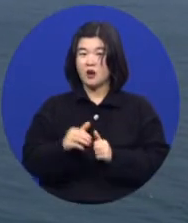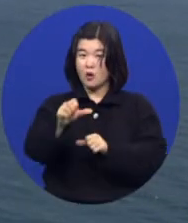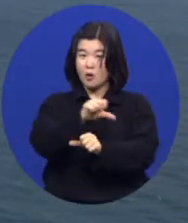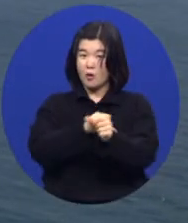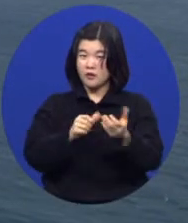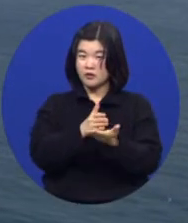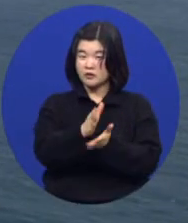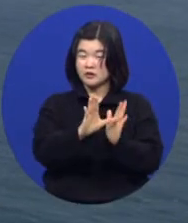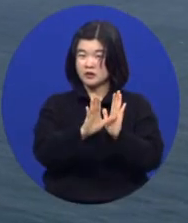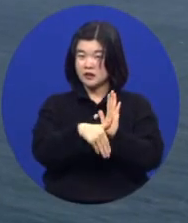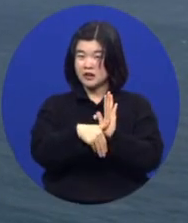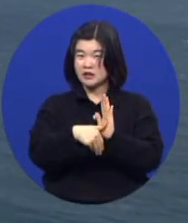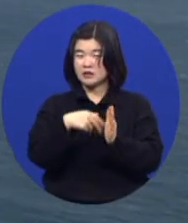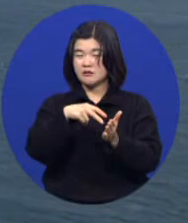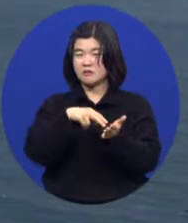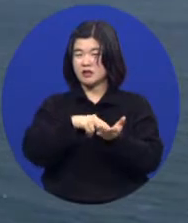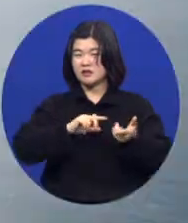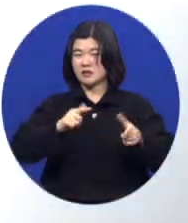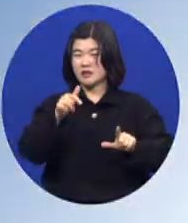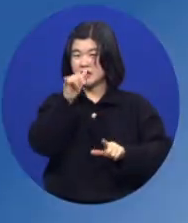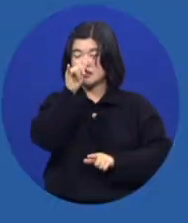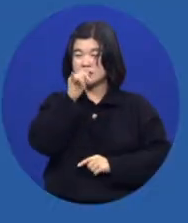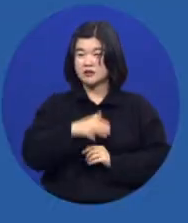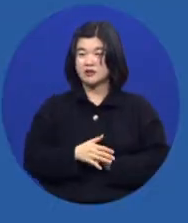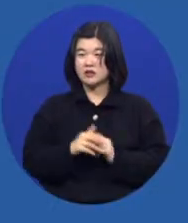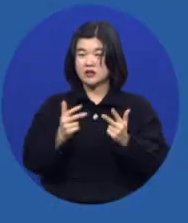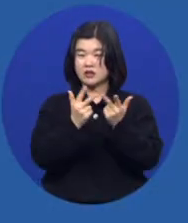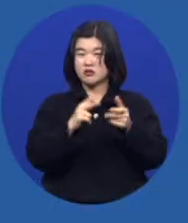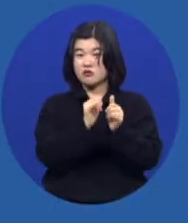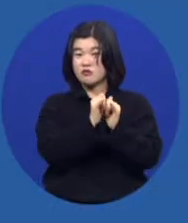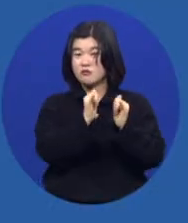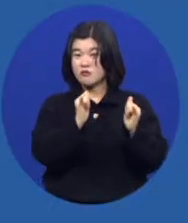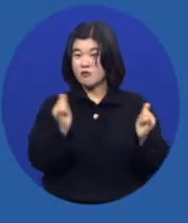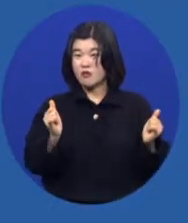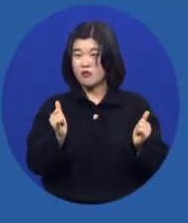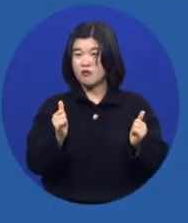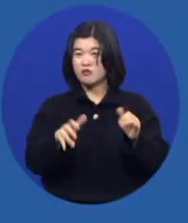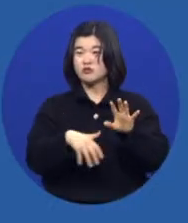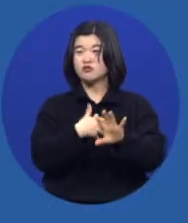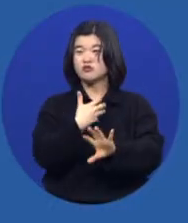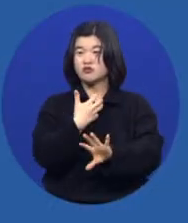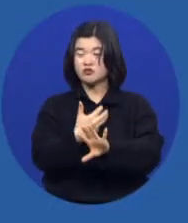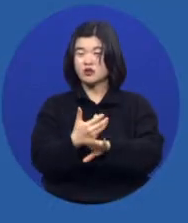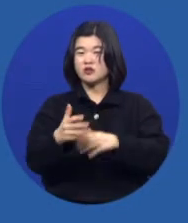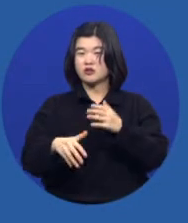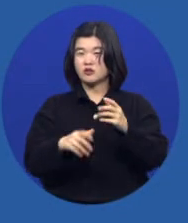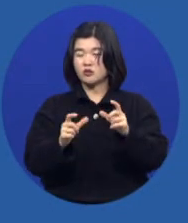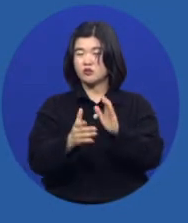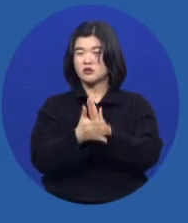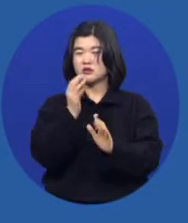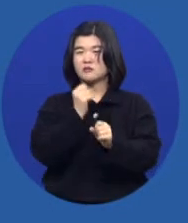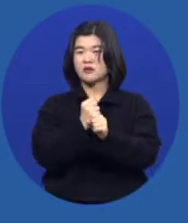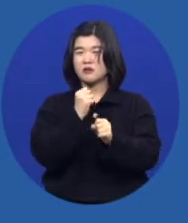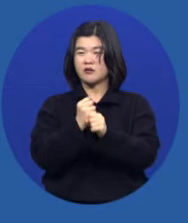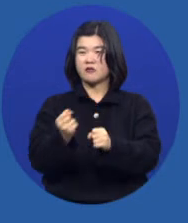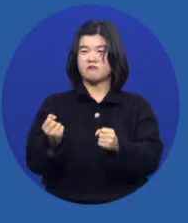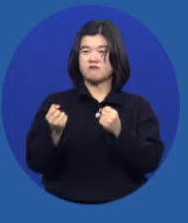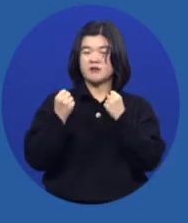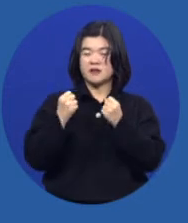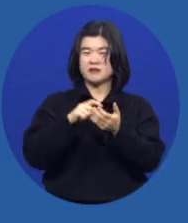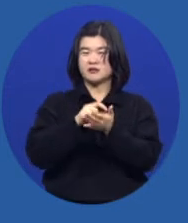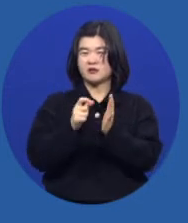환경 분야에서는 입장 차이가 나타납니다. 이재명 후보는 순환자원 혁신도시를 육성하고 물관리 체계